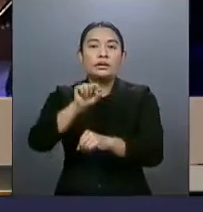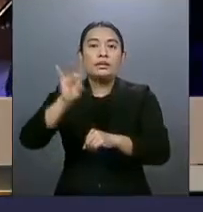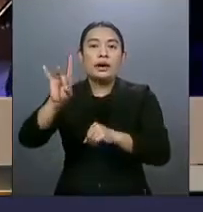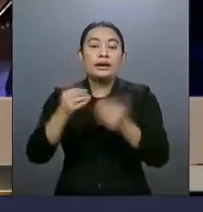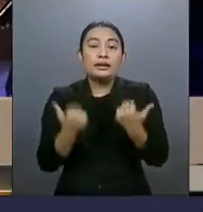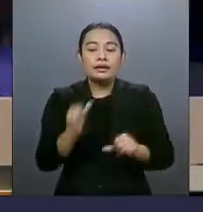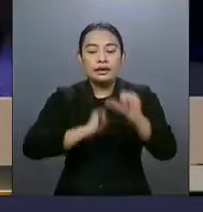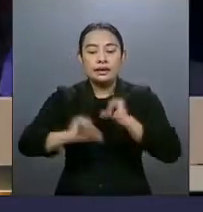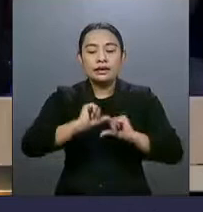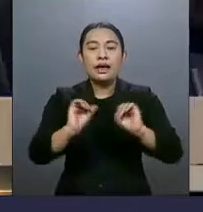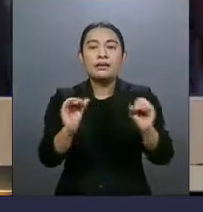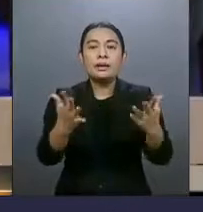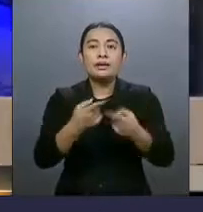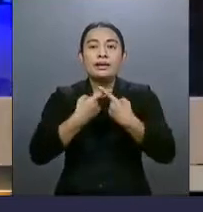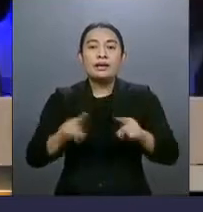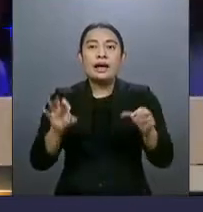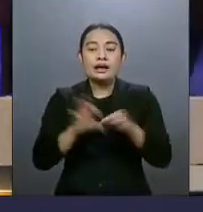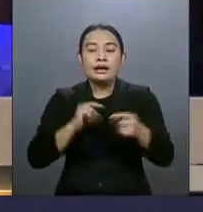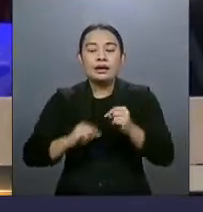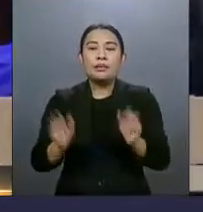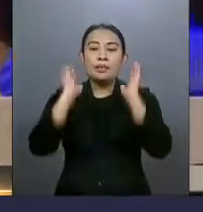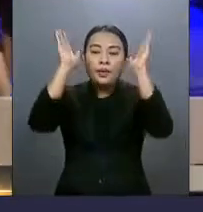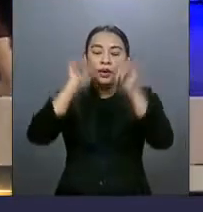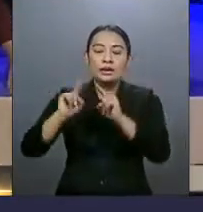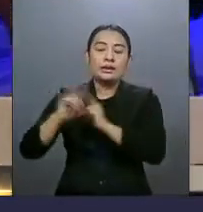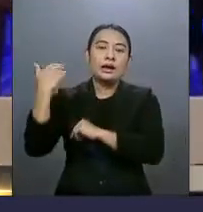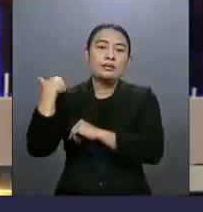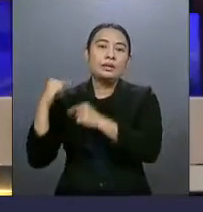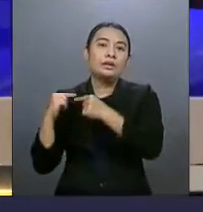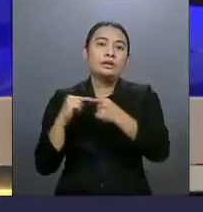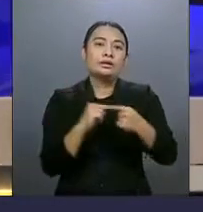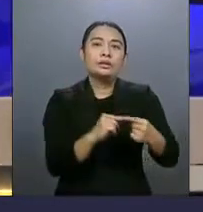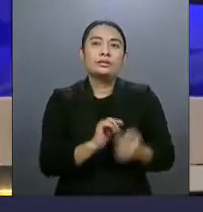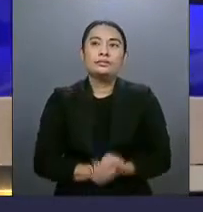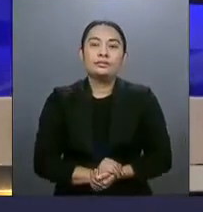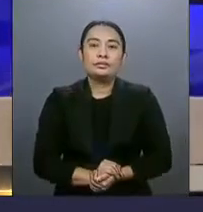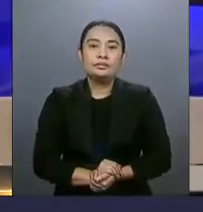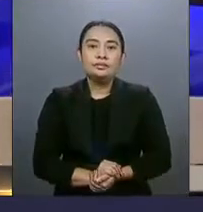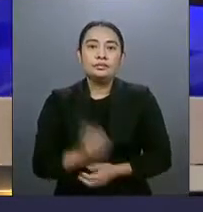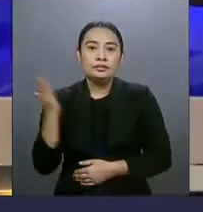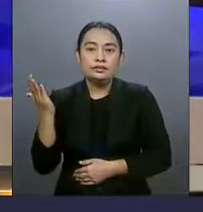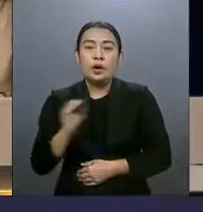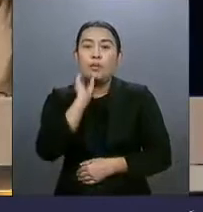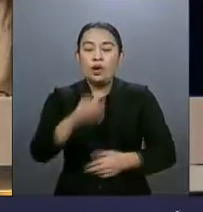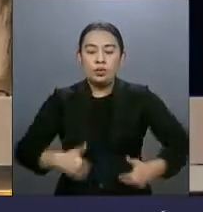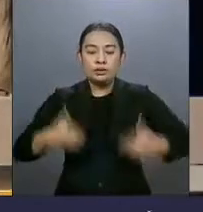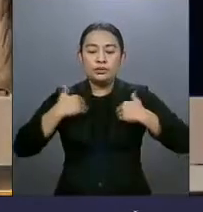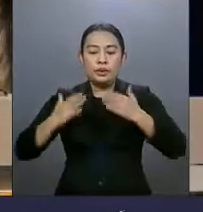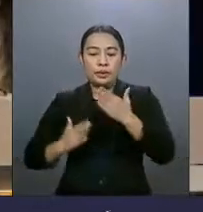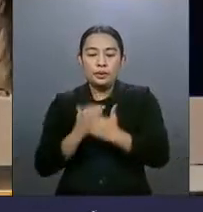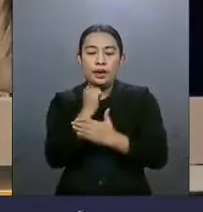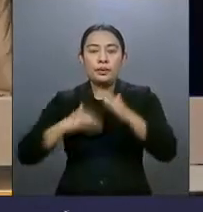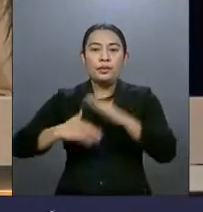ครแต่ก็ยังมีงานพรีเซนเตอร์เข้ามาไม่ขาดพระเอกนักร้องคนดังมองค่ะว่าที่ประสบความสำเร็จมาจนถึงวันนี้ก็เพราะ